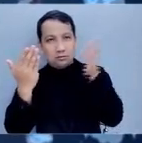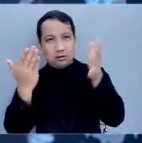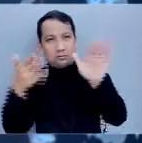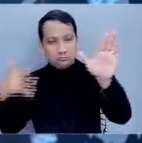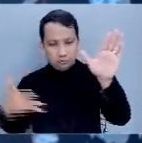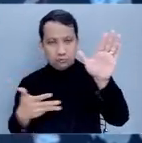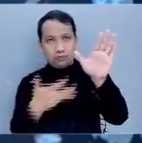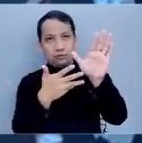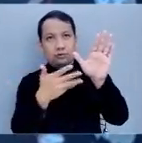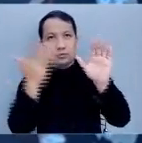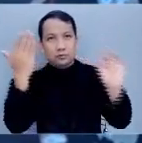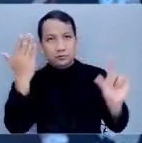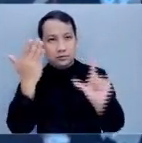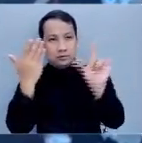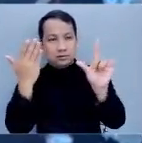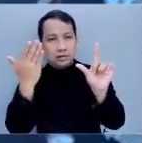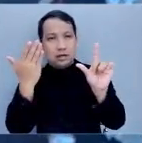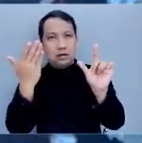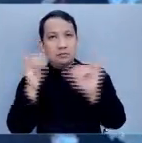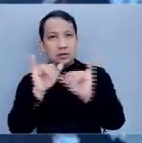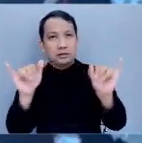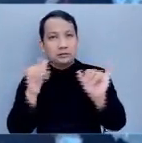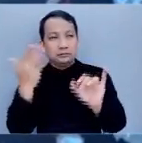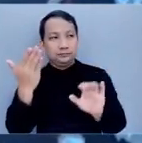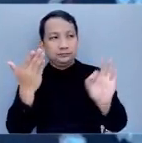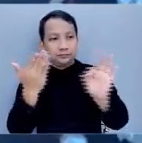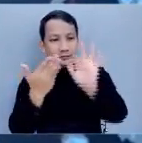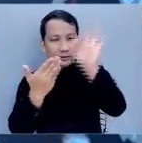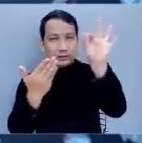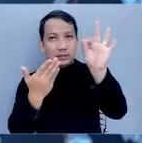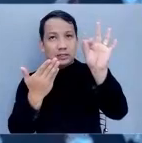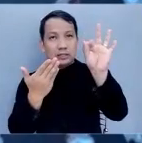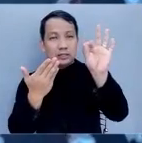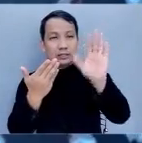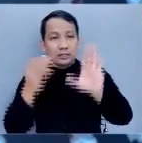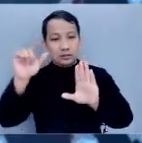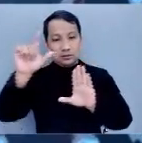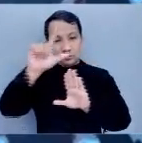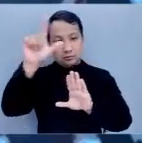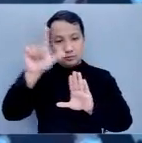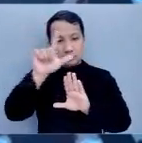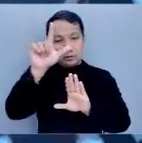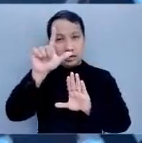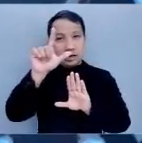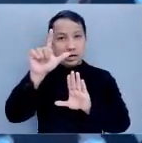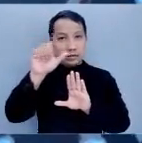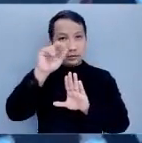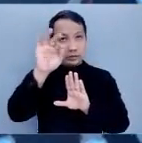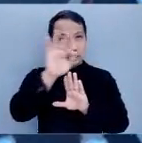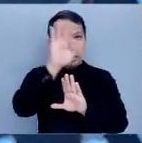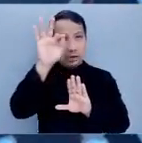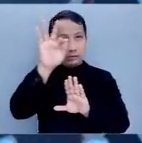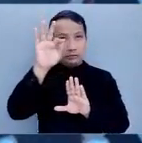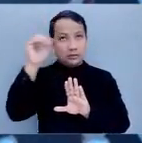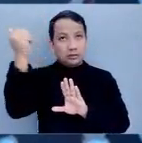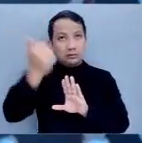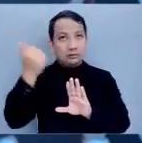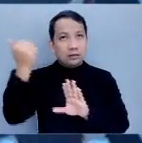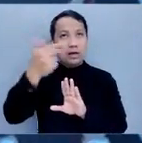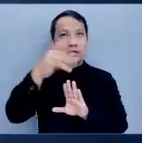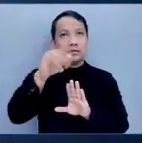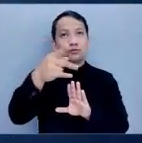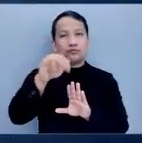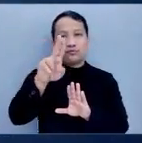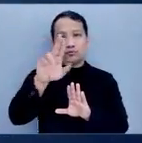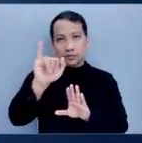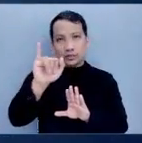habagat. Sumasabay din sa pagpapalakas ng southwest monsoon ang dating Bagyong Hana na may international name na